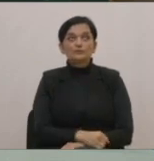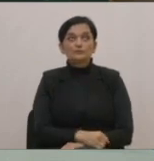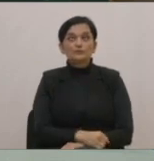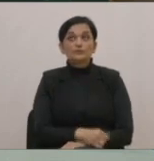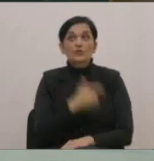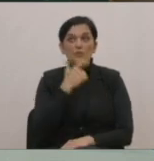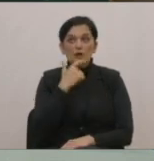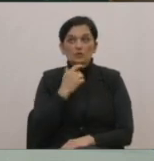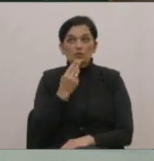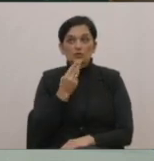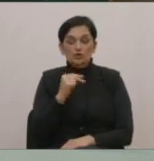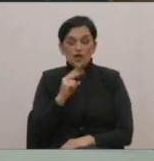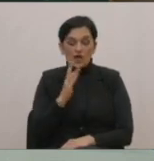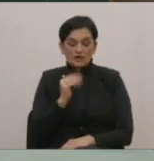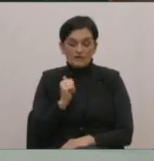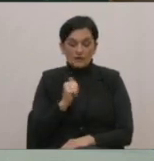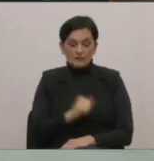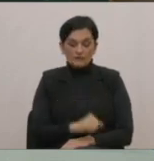sit